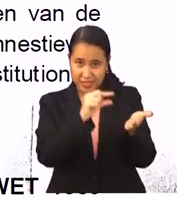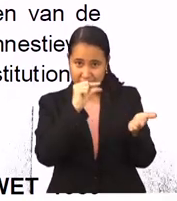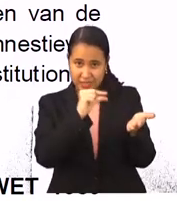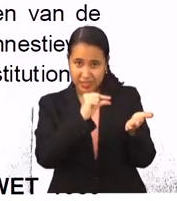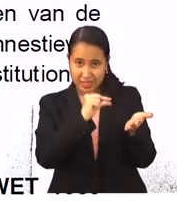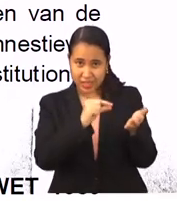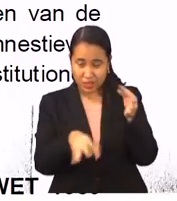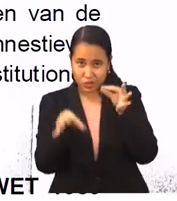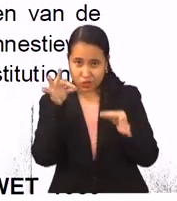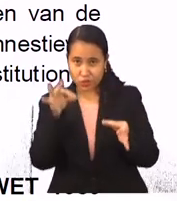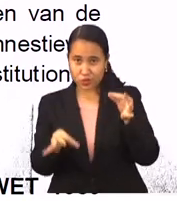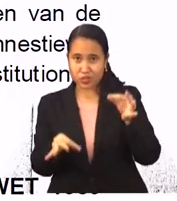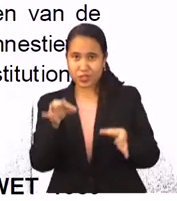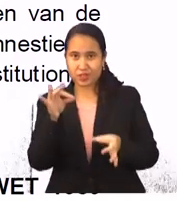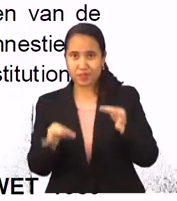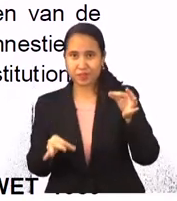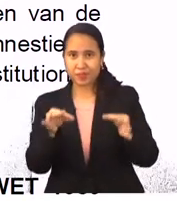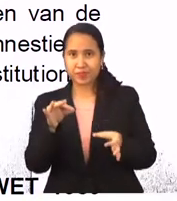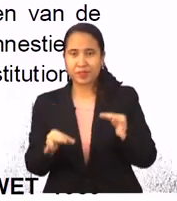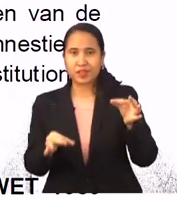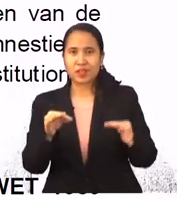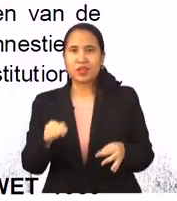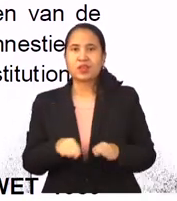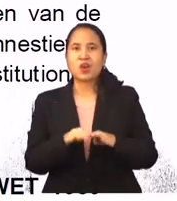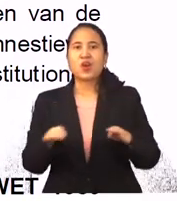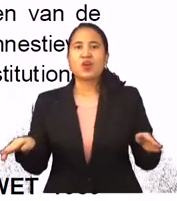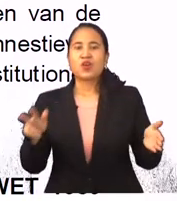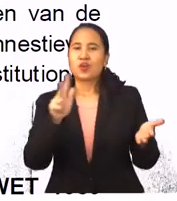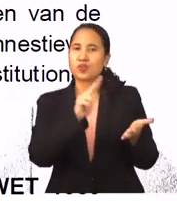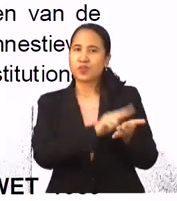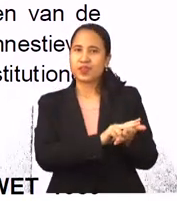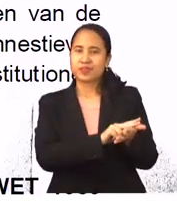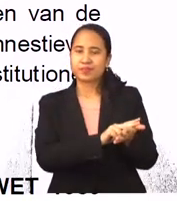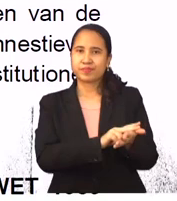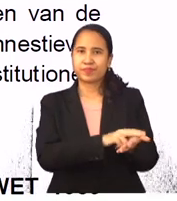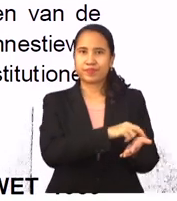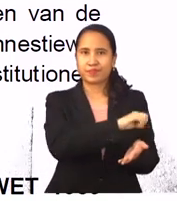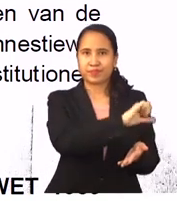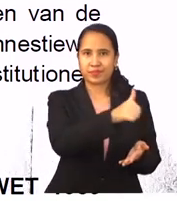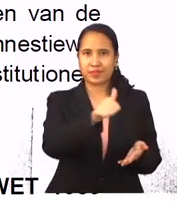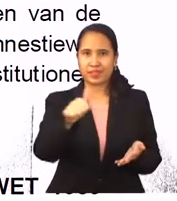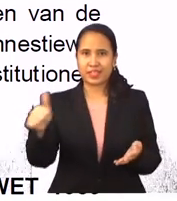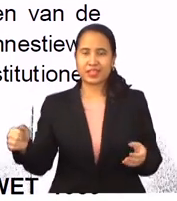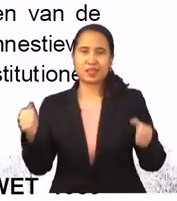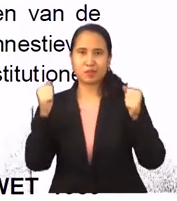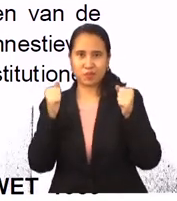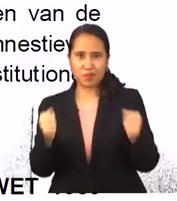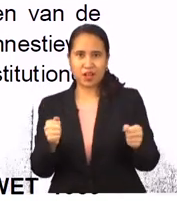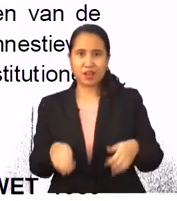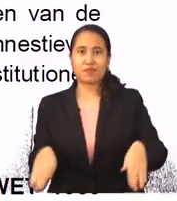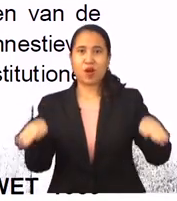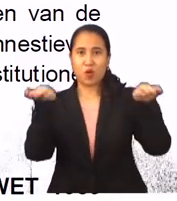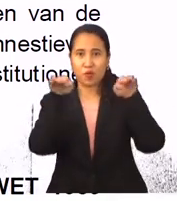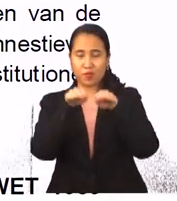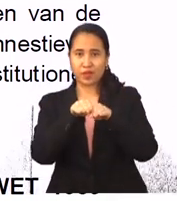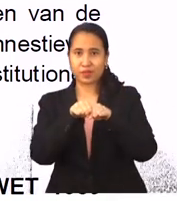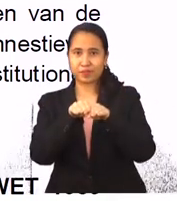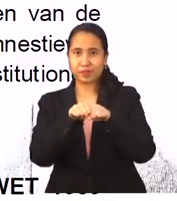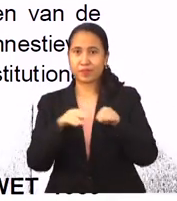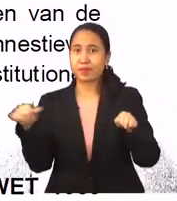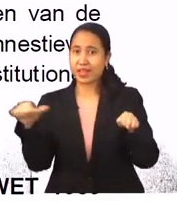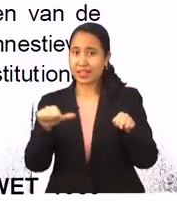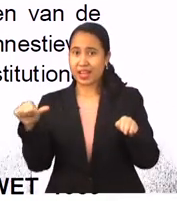de grondwet en aan van toepassing zijnde ieder verbindende bepalingen van overeenkomsten met